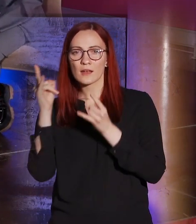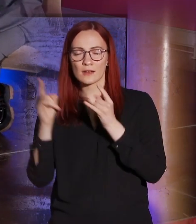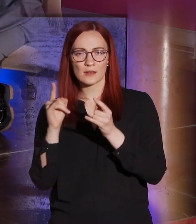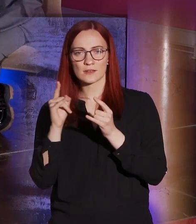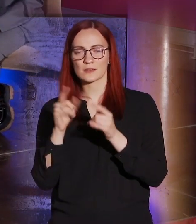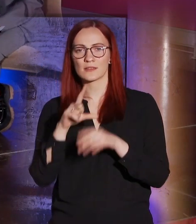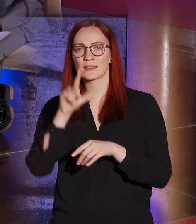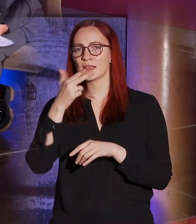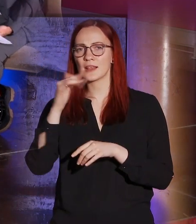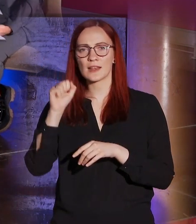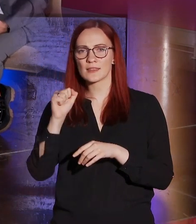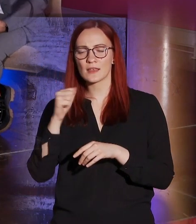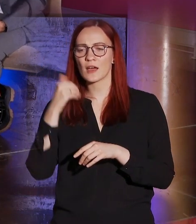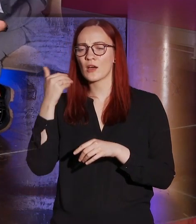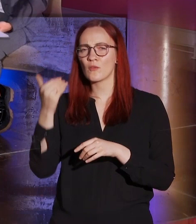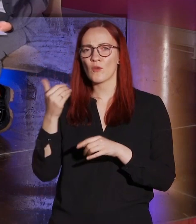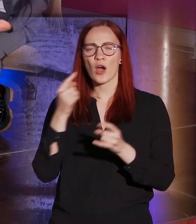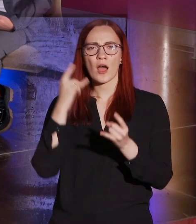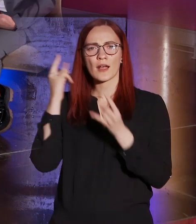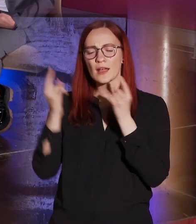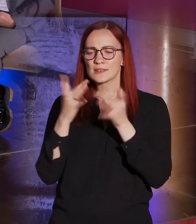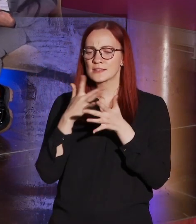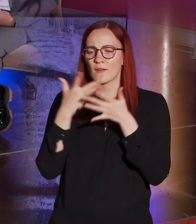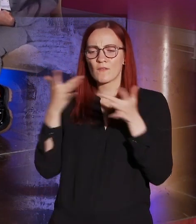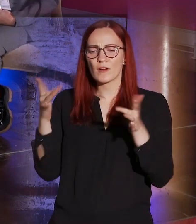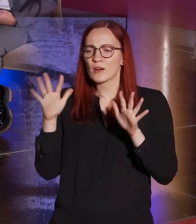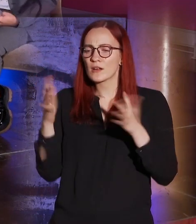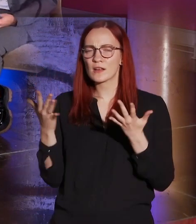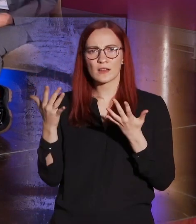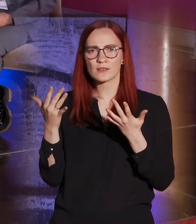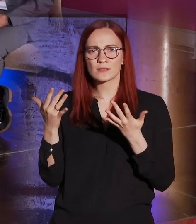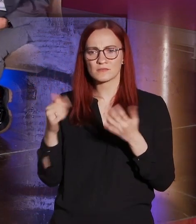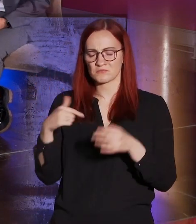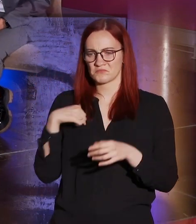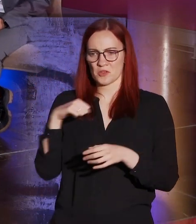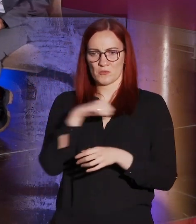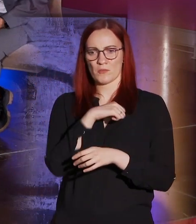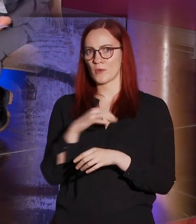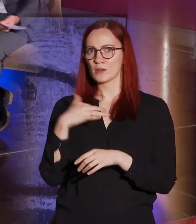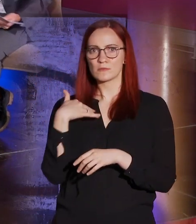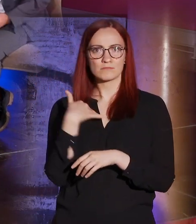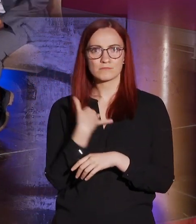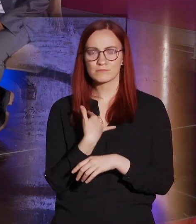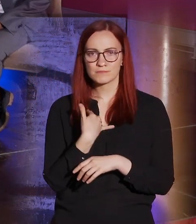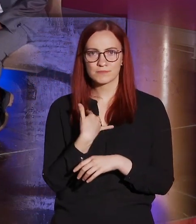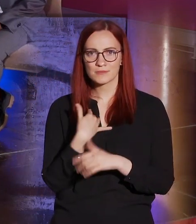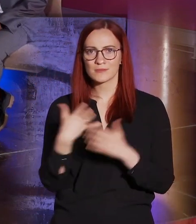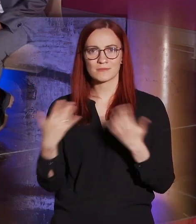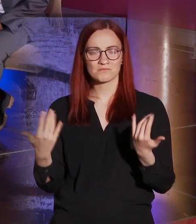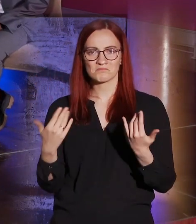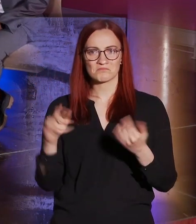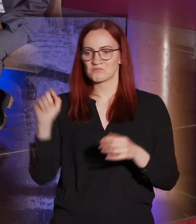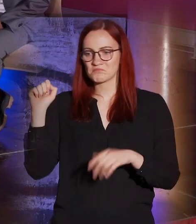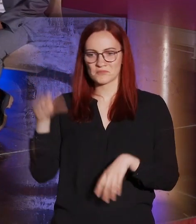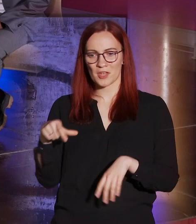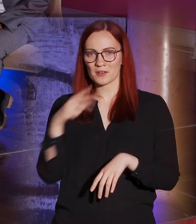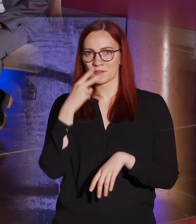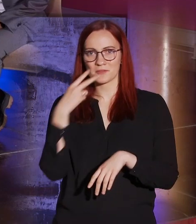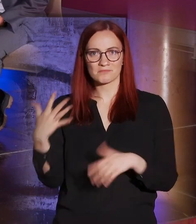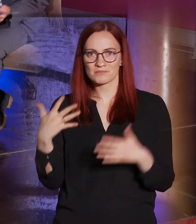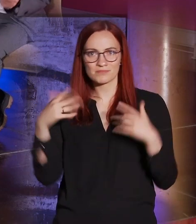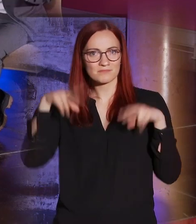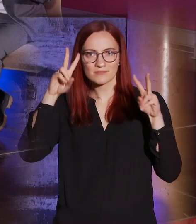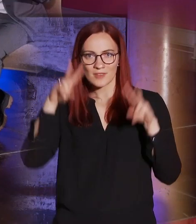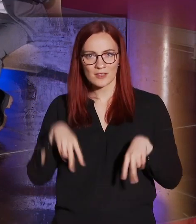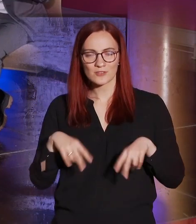Lina, kas yra garsinės vaizdavimas, nes man pačiam buvo tai labai didelė nuostaba, nes kadangi kai nebuvai susidūrę su tuo ir nežinai, tai